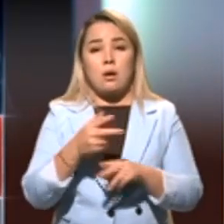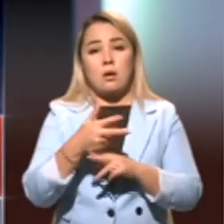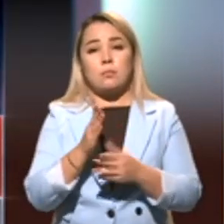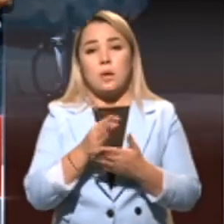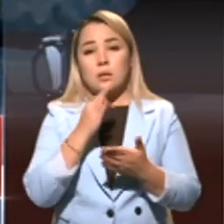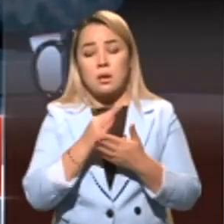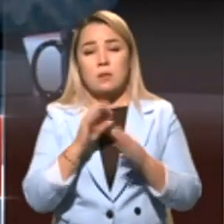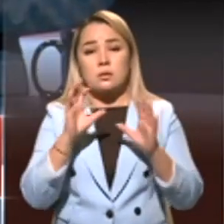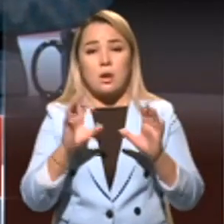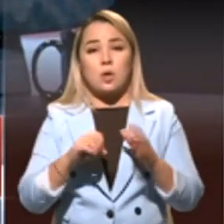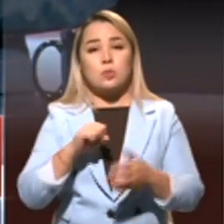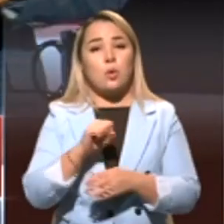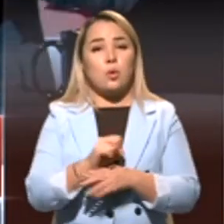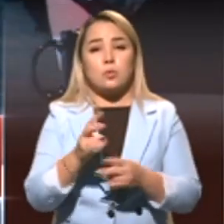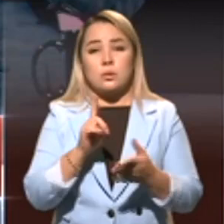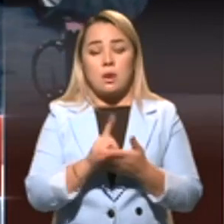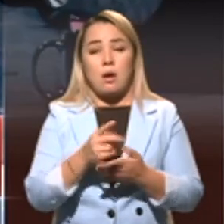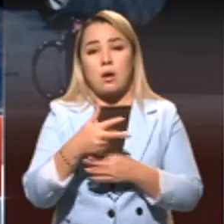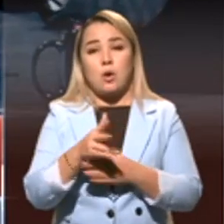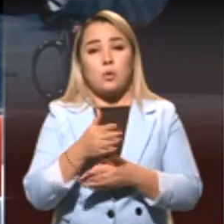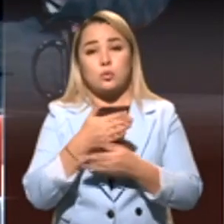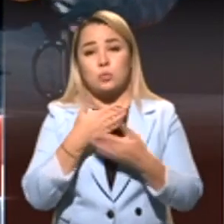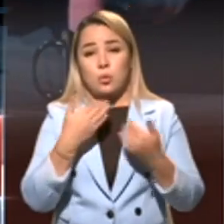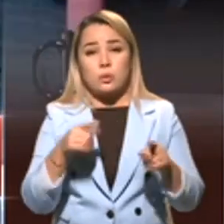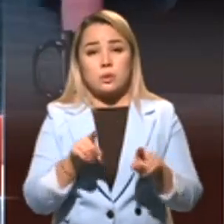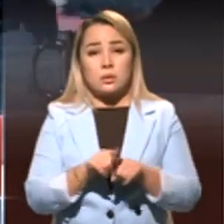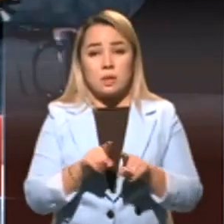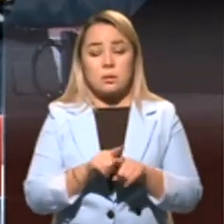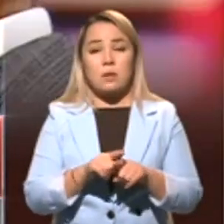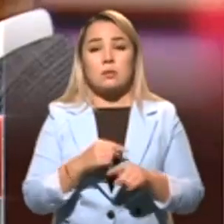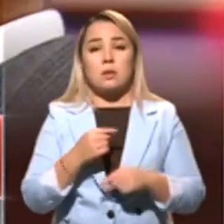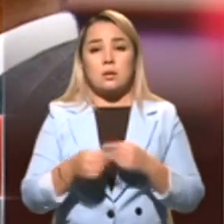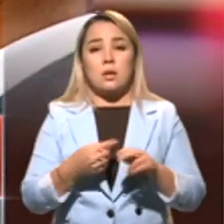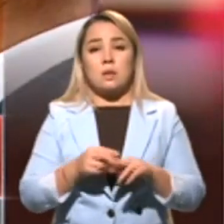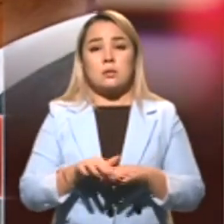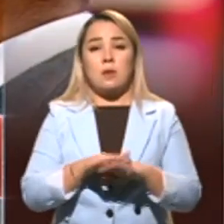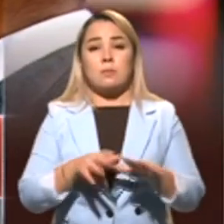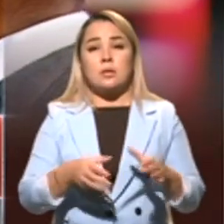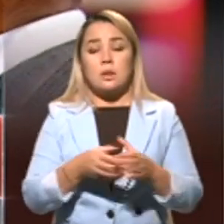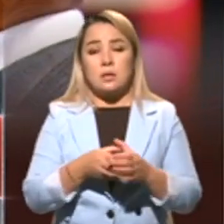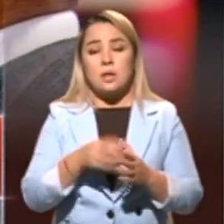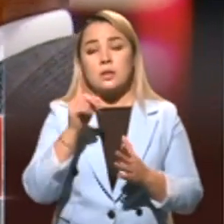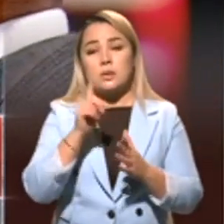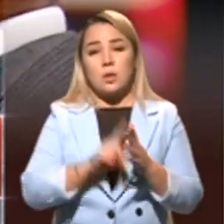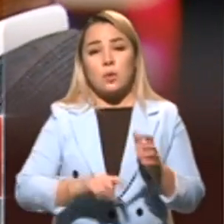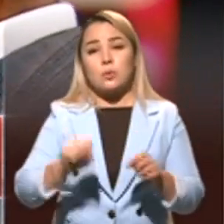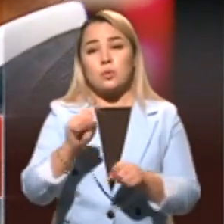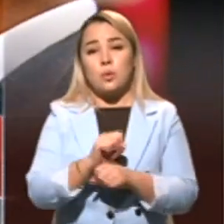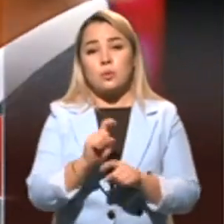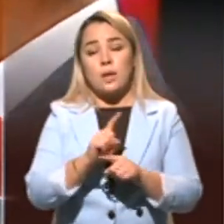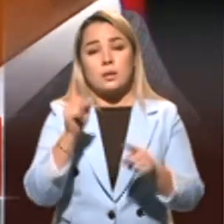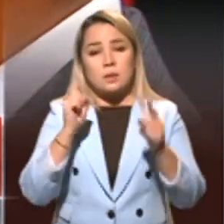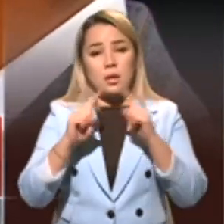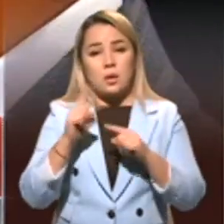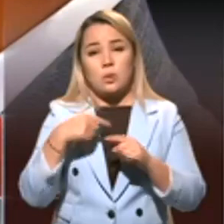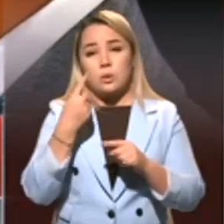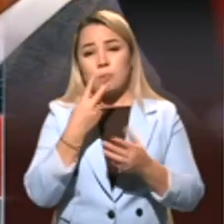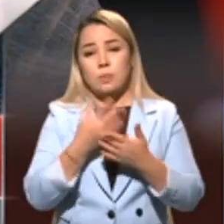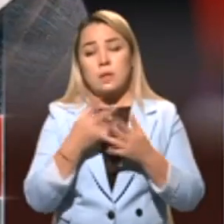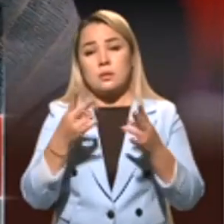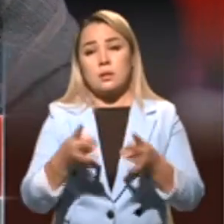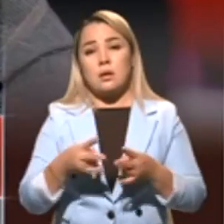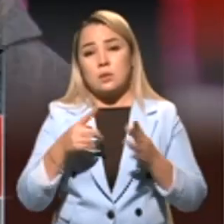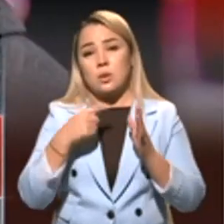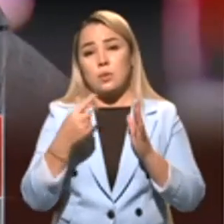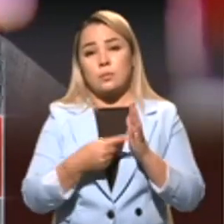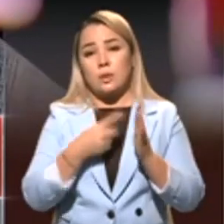кезде ол заң тоқтатуы мүмкін. Ал камера жоқ кезде, ен далада кезде оның ішіндегі жаңағы сенімдер тоқталатындығын идеологиялық тұрғыда осын нәзік мәселе